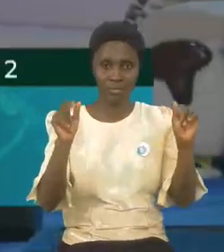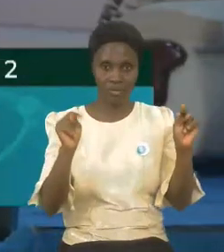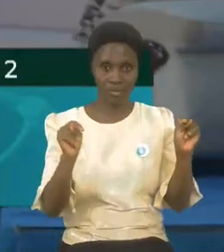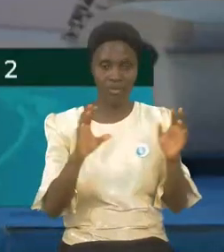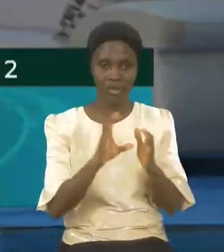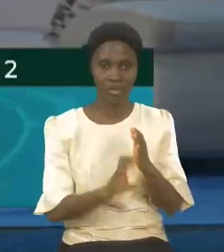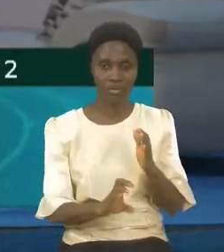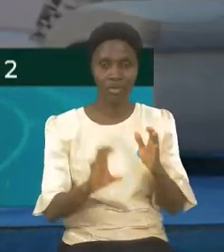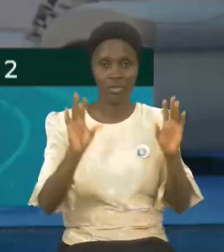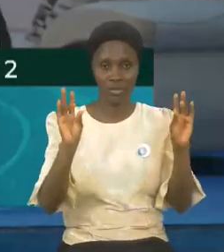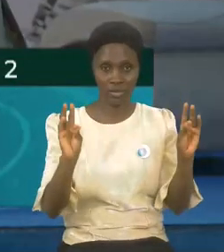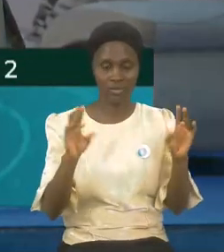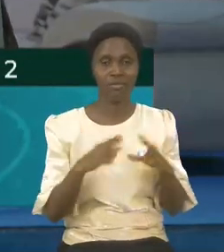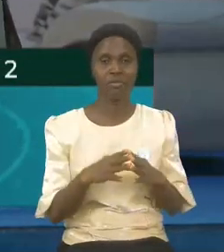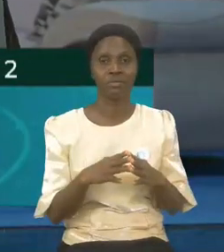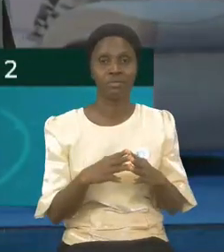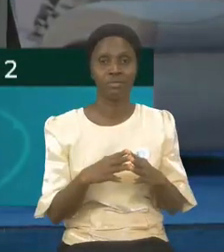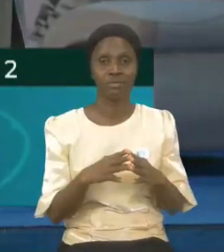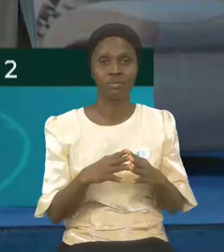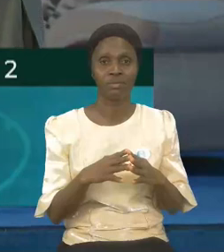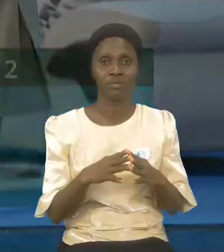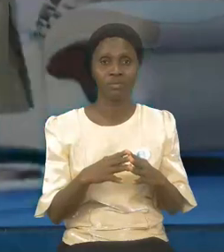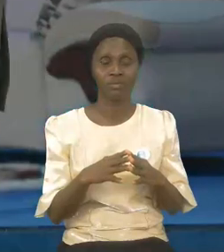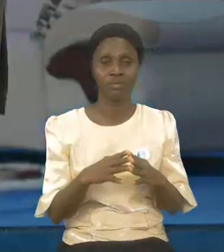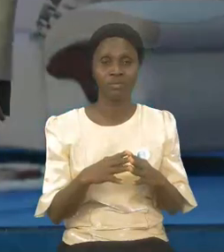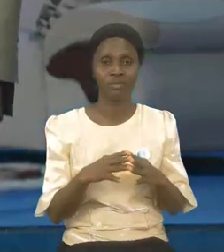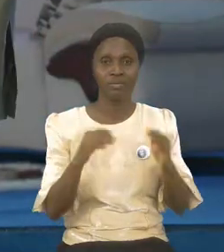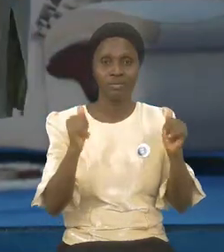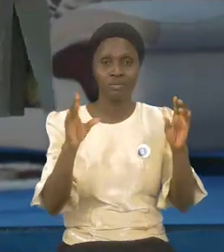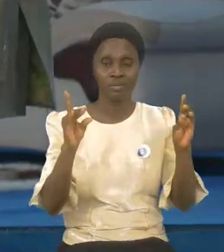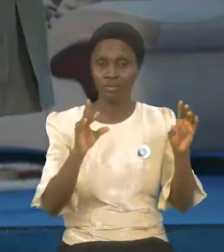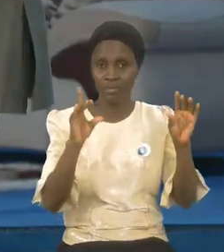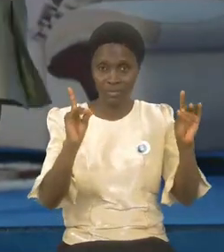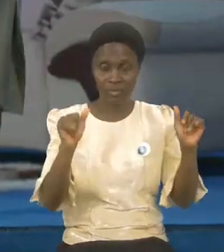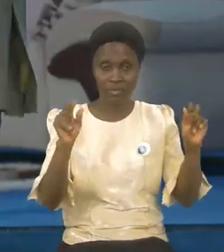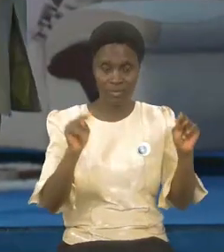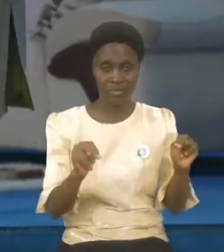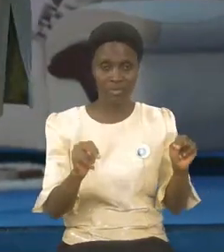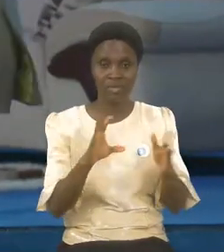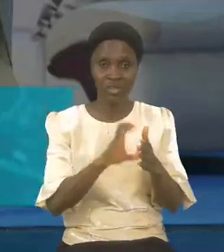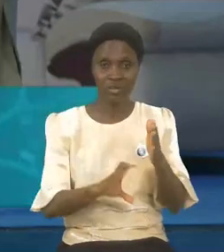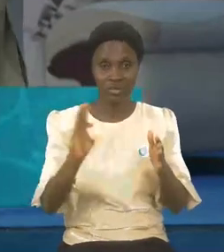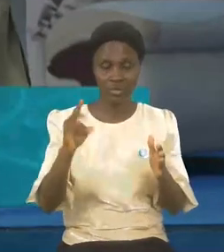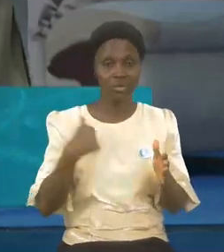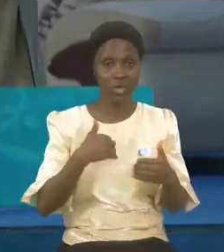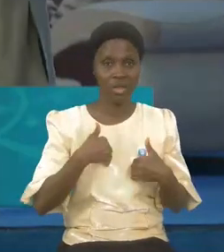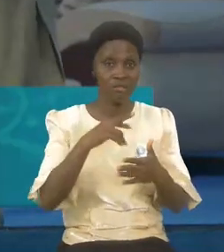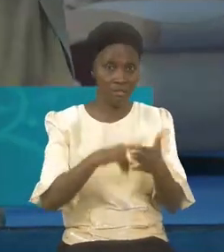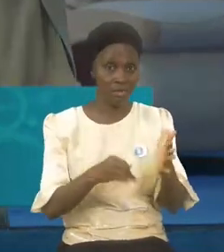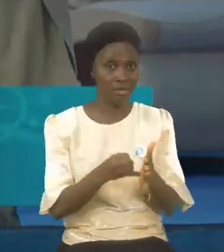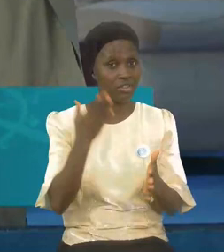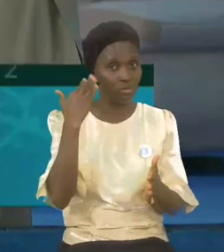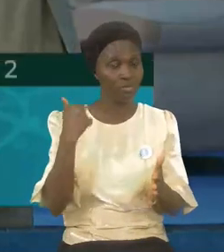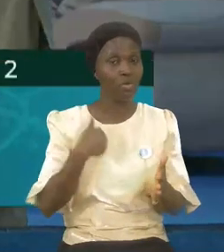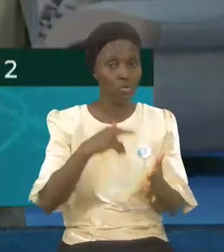On va à Daniel chapitre 7. On a lu auparavant, mais continuons de lire ça. Nous allons voir le roi des rois, c'est un des seigneurs. On a